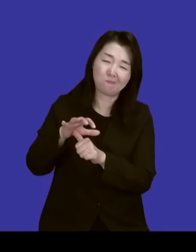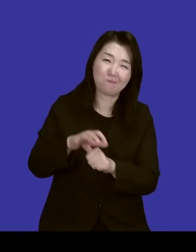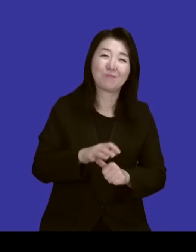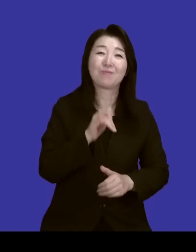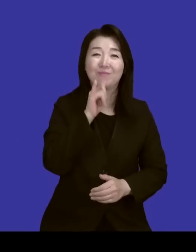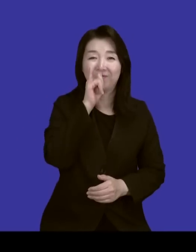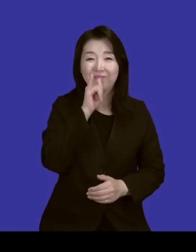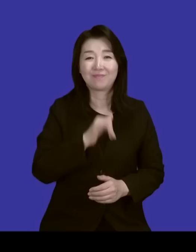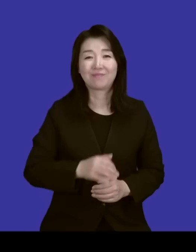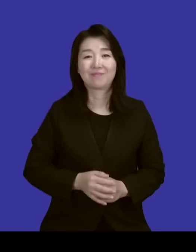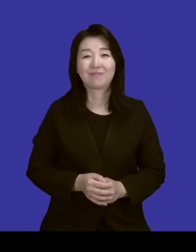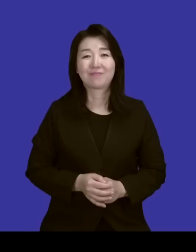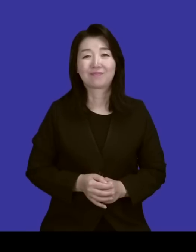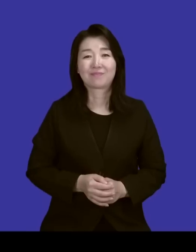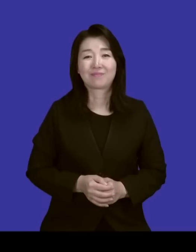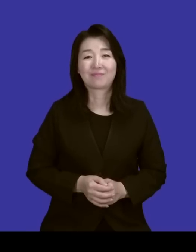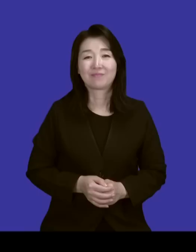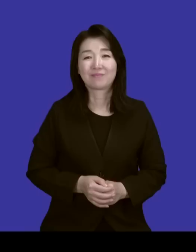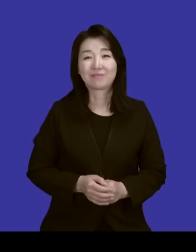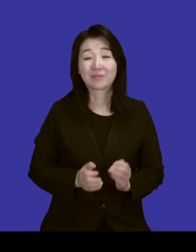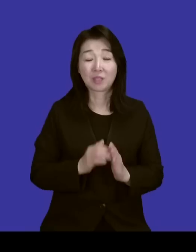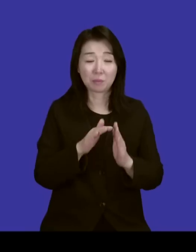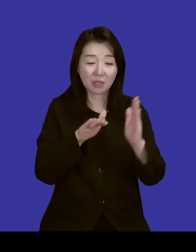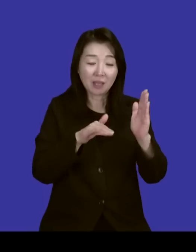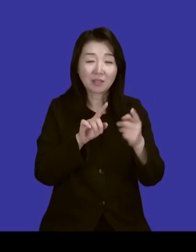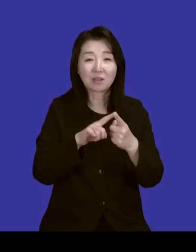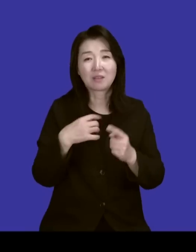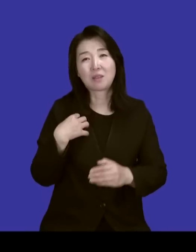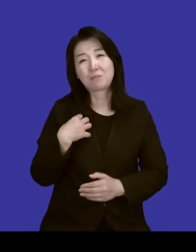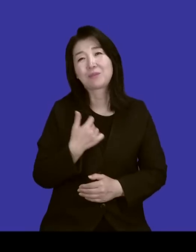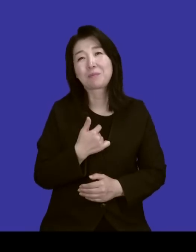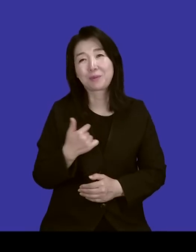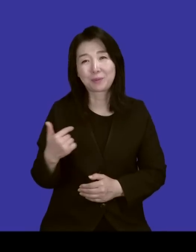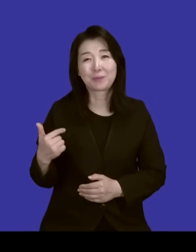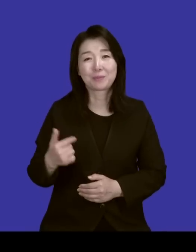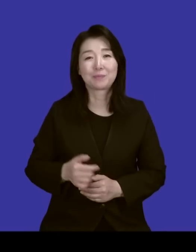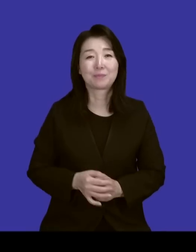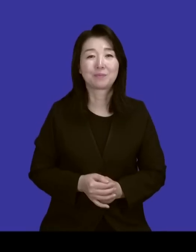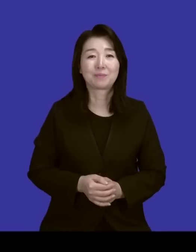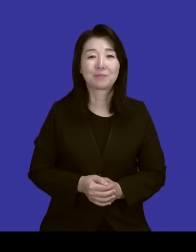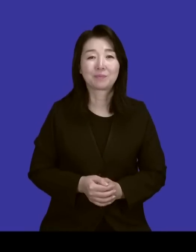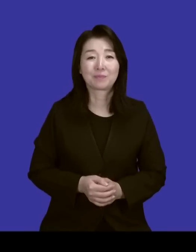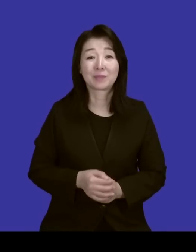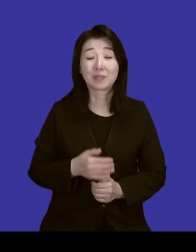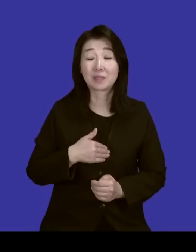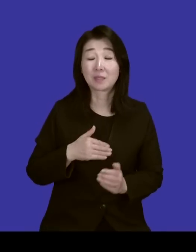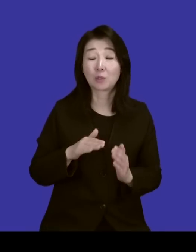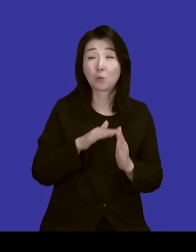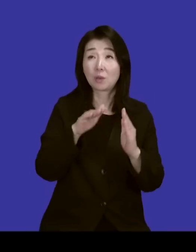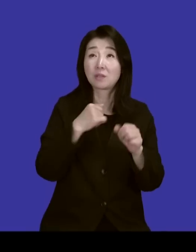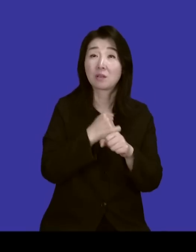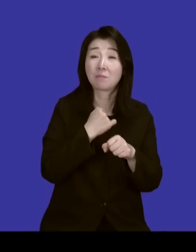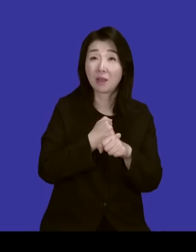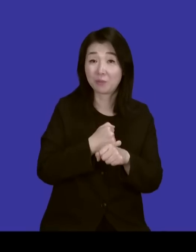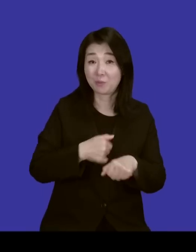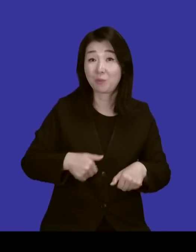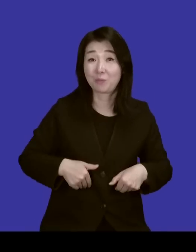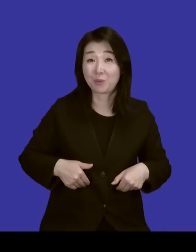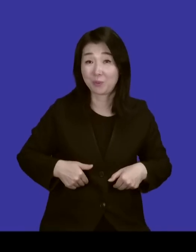예. 그래서 가정에 대한 늘 부담이 있었어요. 예. 그래서 나도 가정을 만들어야 할 텐데